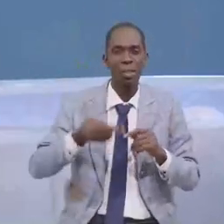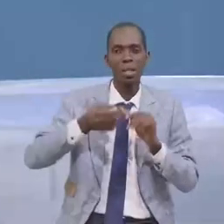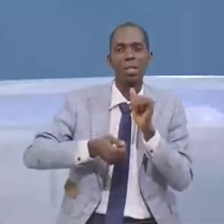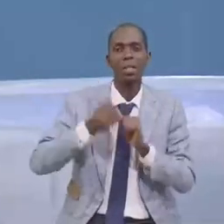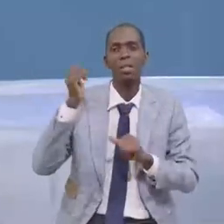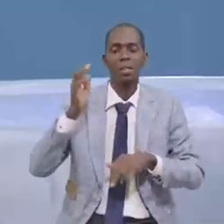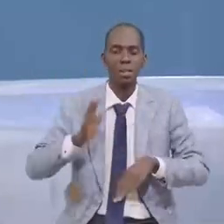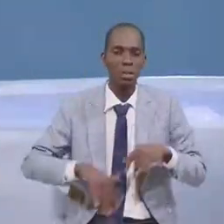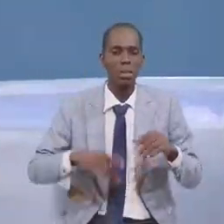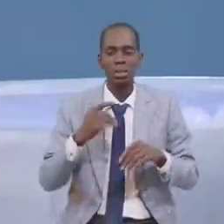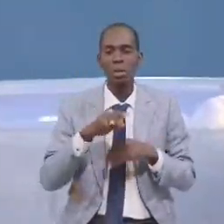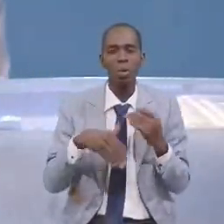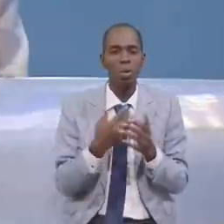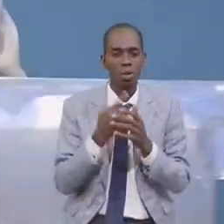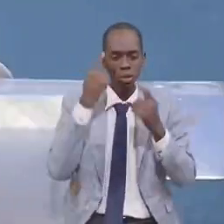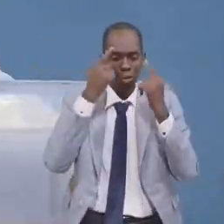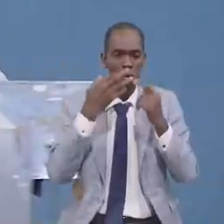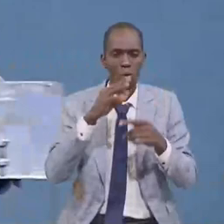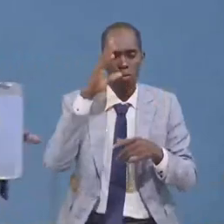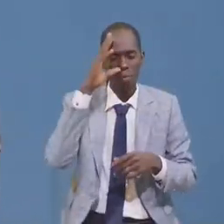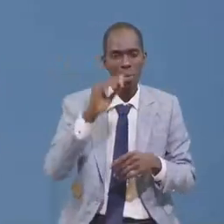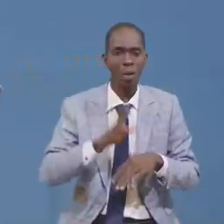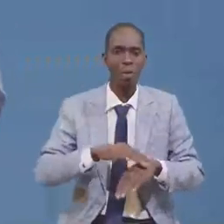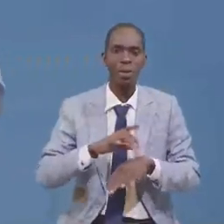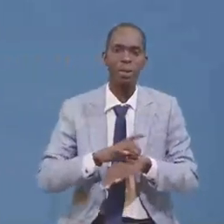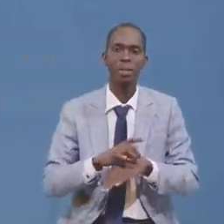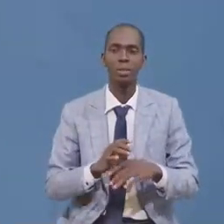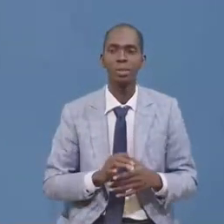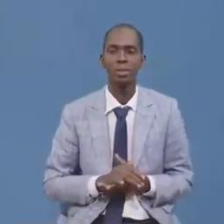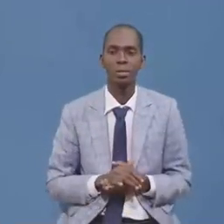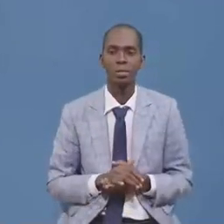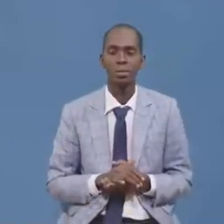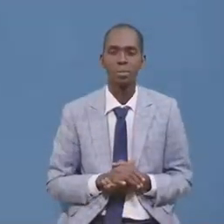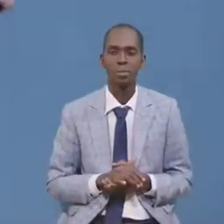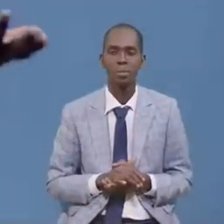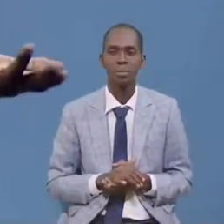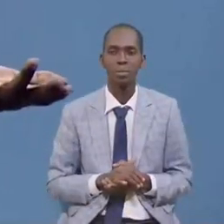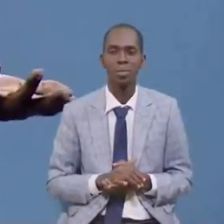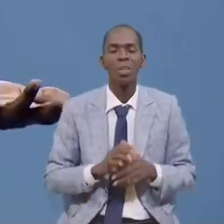Autant mes pensées sont élevées au-dessus des pensées de toutes les, de tous les hommes.